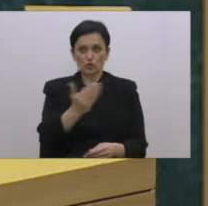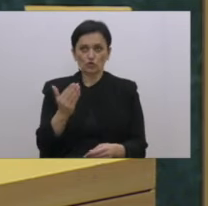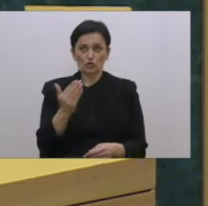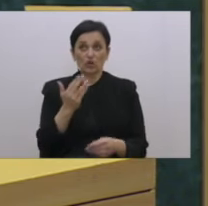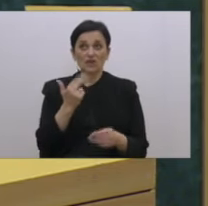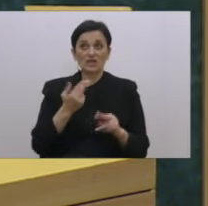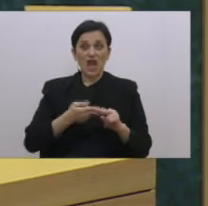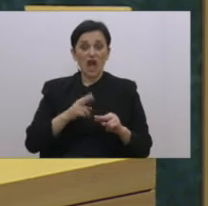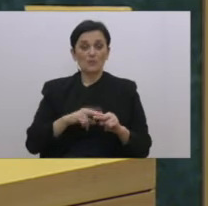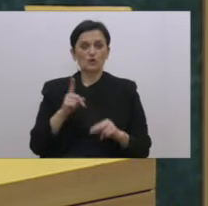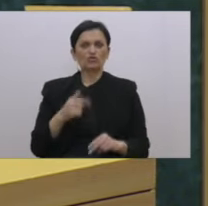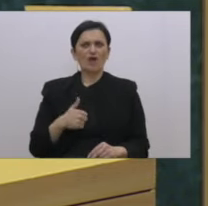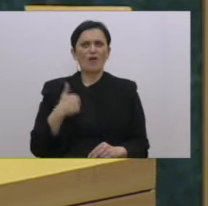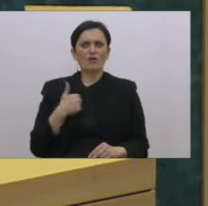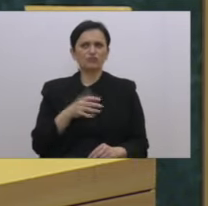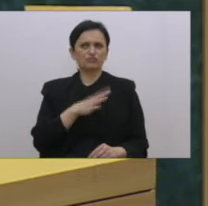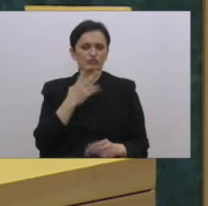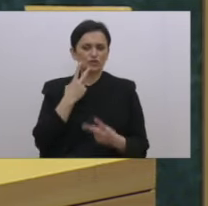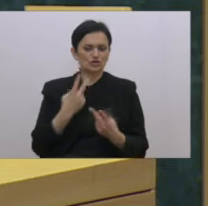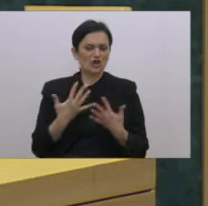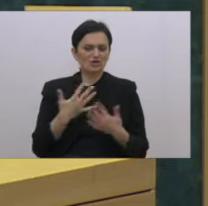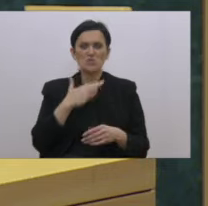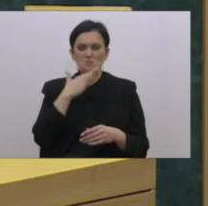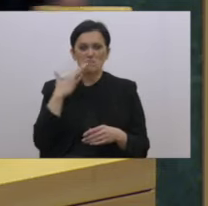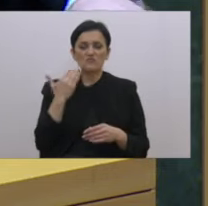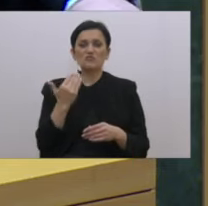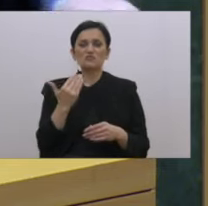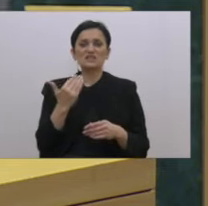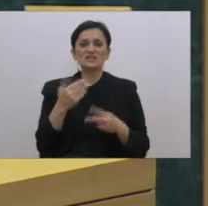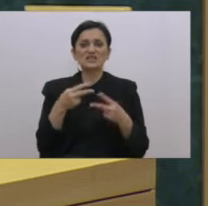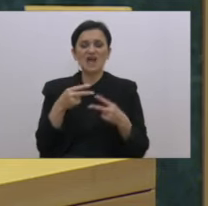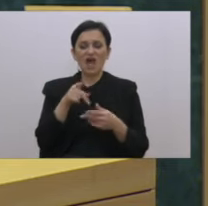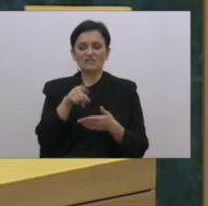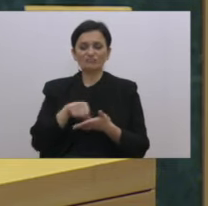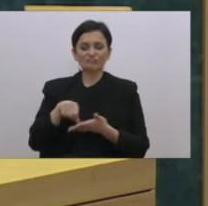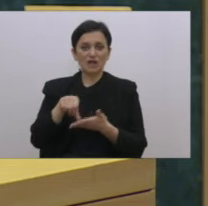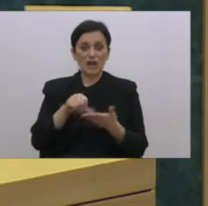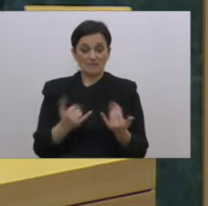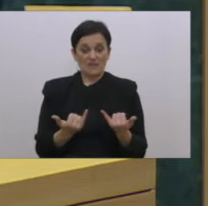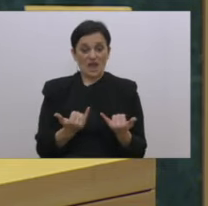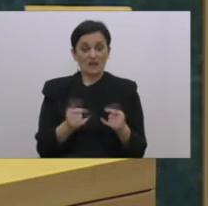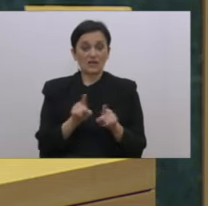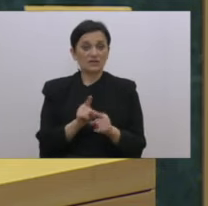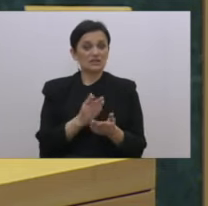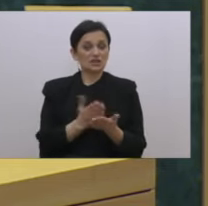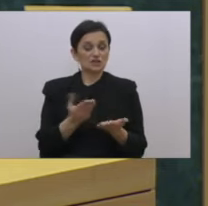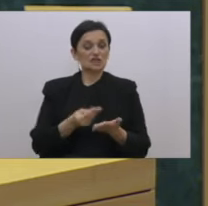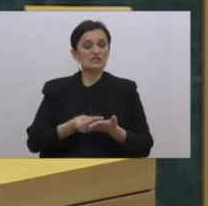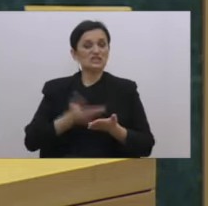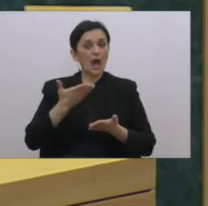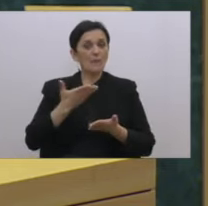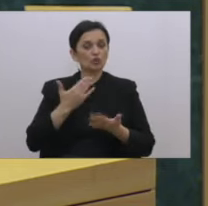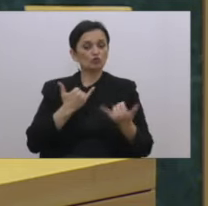და ამით ისიც ამაყობდა როგორც ჩანს და ძალიან ბევრი მისი თანამეინახე, ახლა ასე არის საპატიო